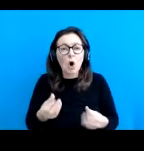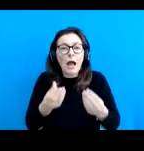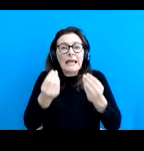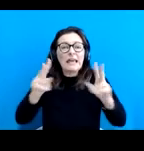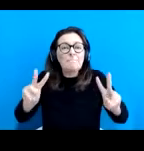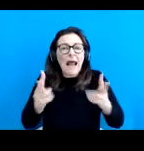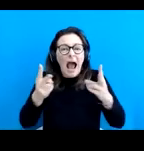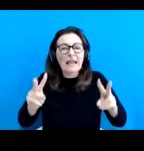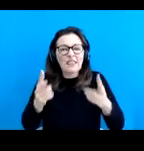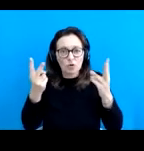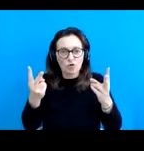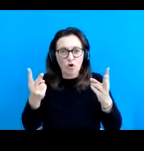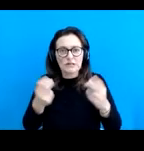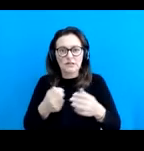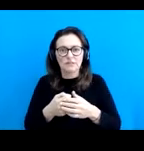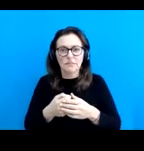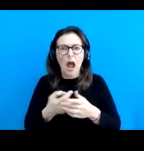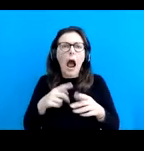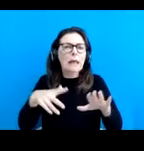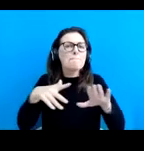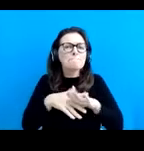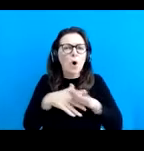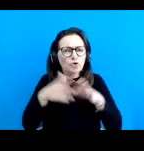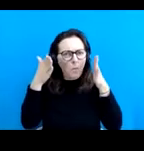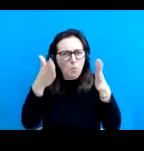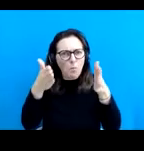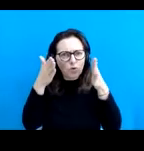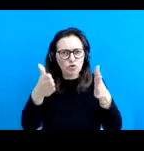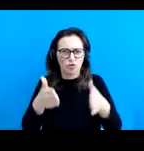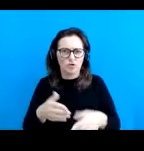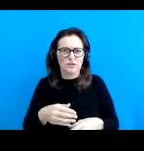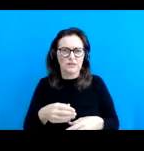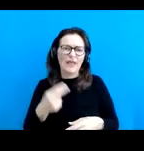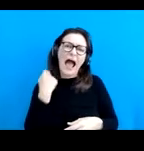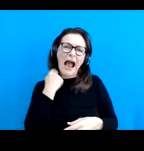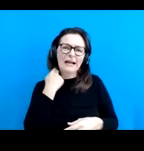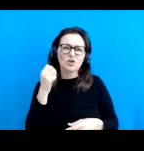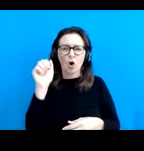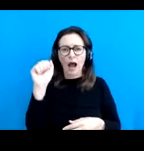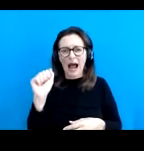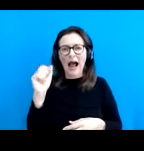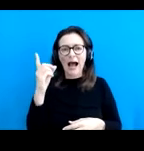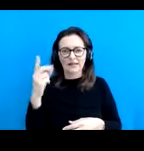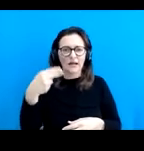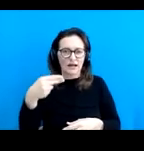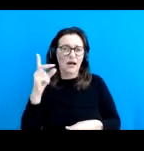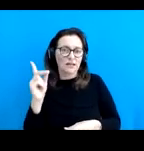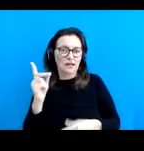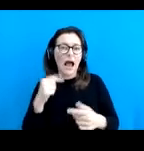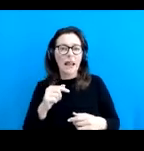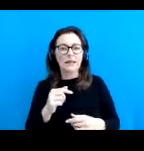so v širši javnosti poznani tudi kot hiperaktivci ali z angleškima kraticama ADHD oziroma